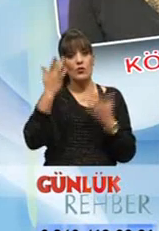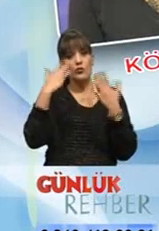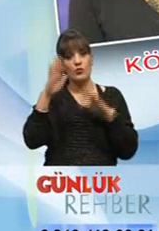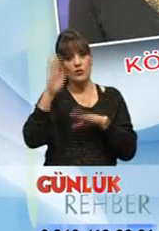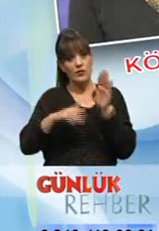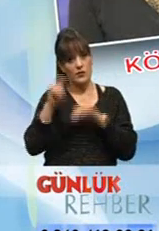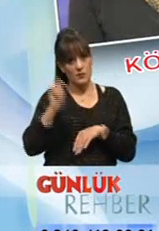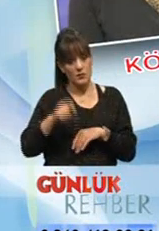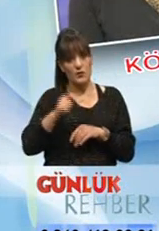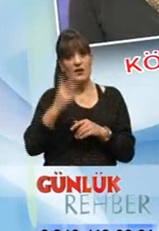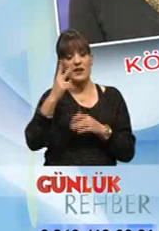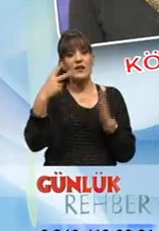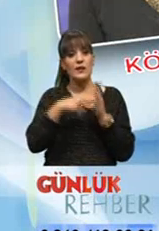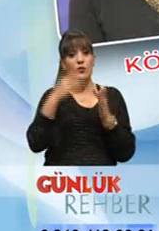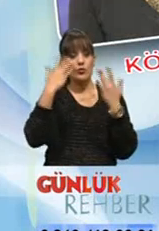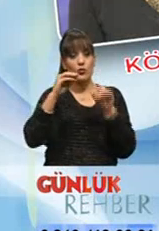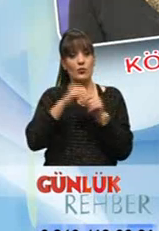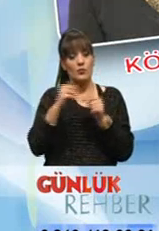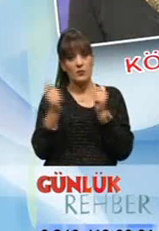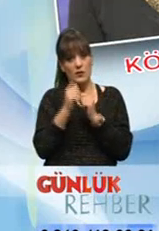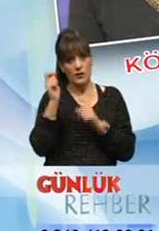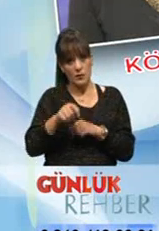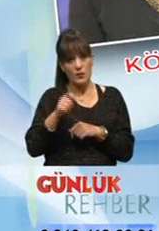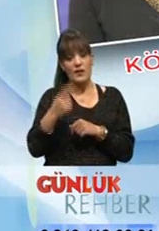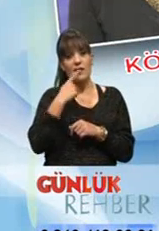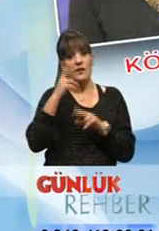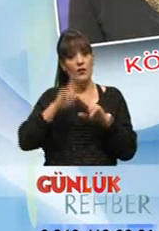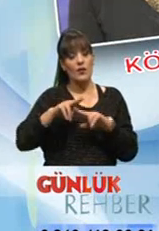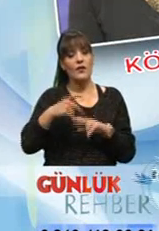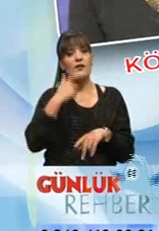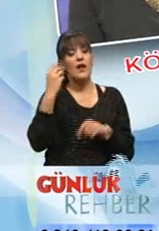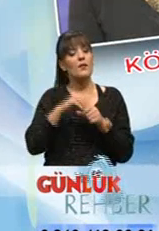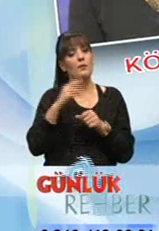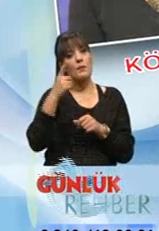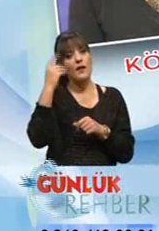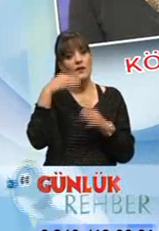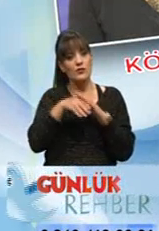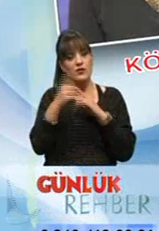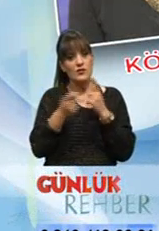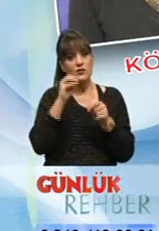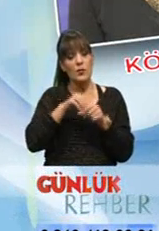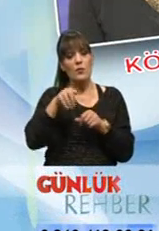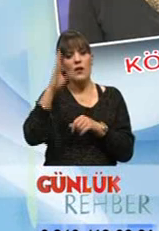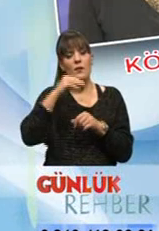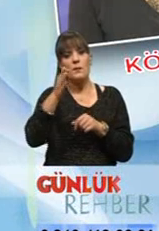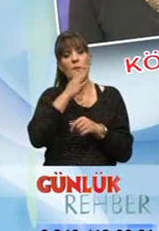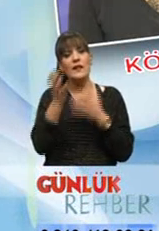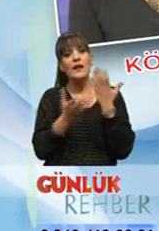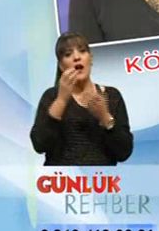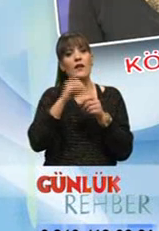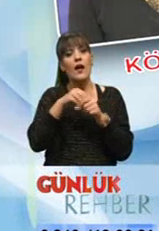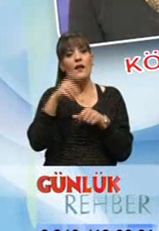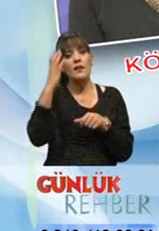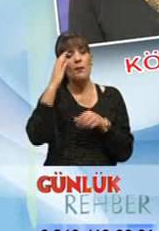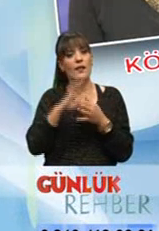kültür tanıtıyorsunuz, iki kültürü bir arada tanıtıyorsunuz, dil öğretiyorsunuz, tarih belki giriyor işin içine. Bu anlamda bilgi kaynaklarınız